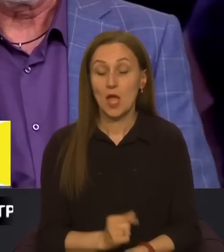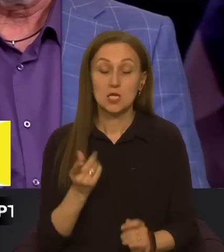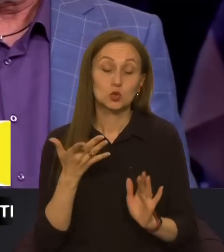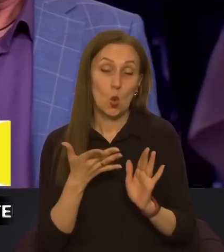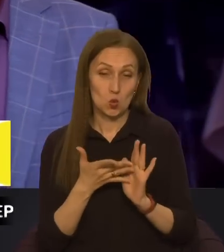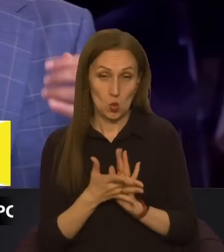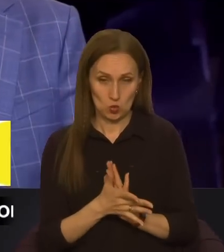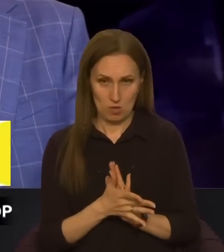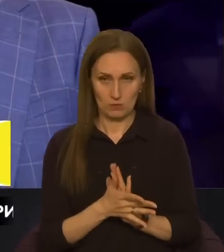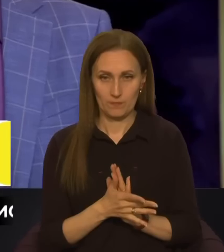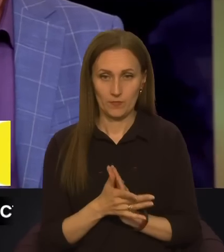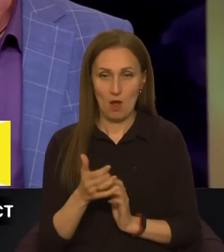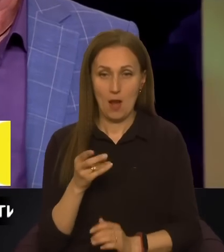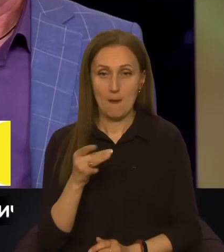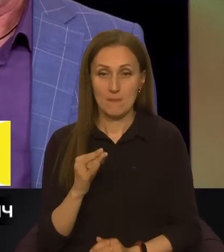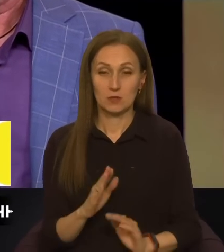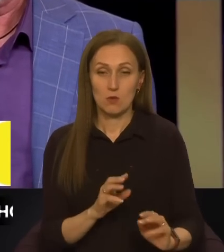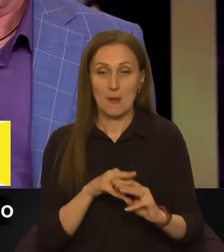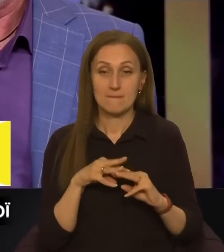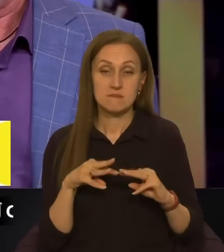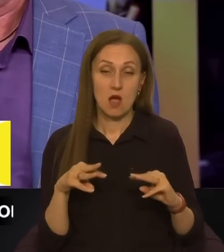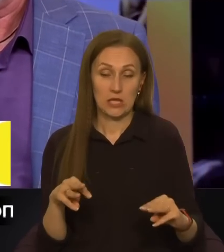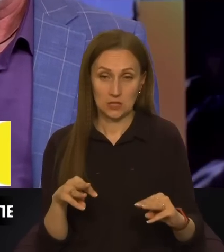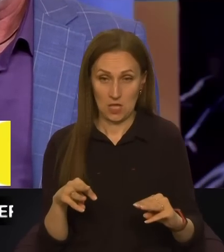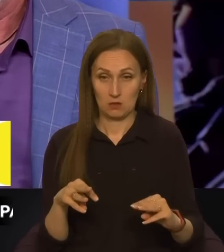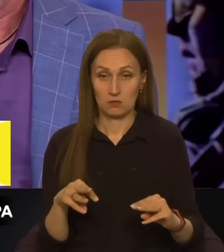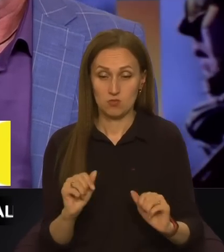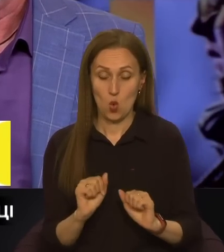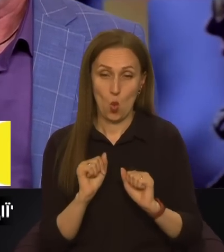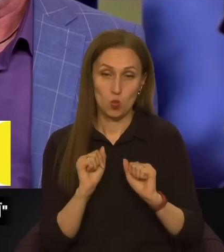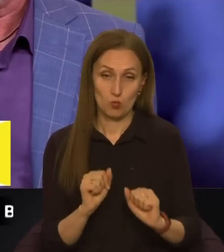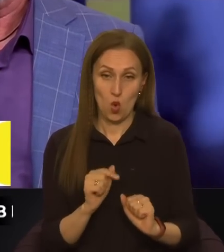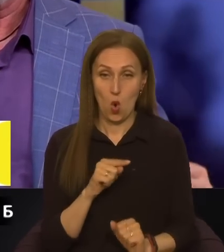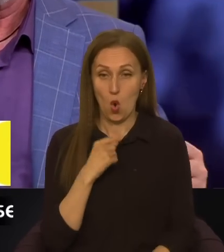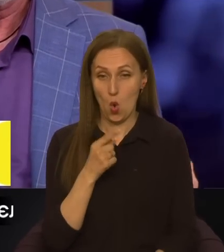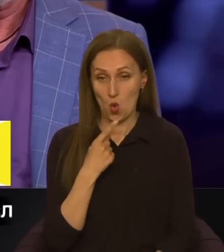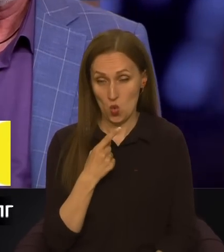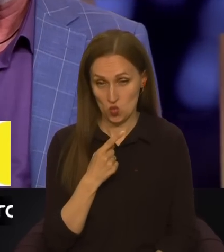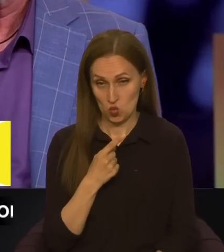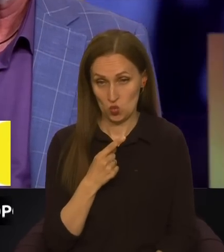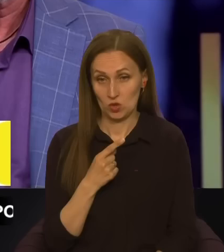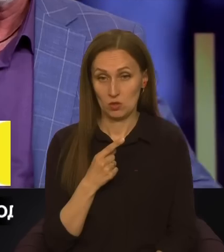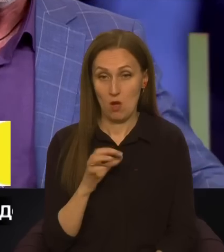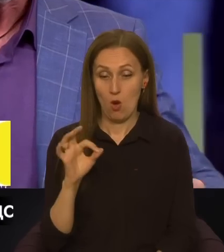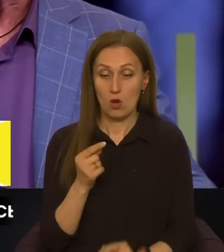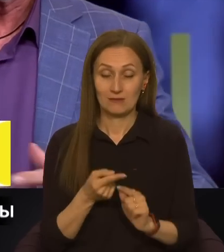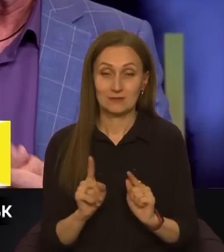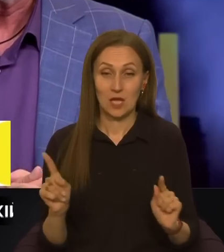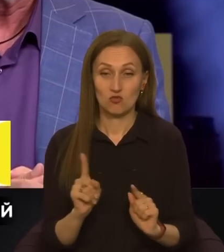Зрозуміло. Ганна Маляр, заступниця міністра оборони, говорила про те,